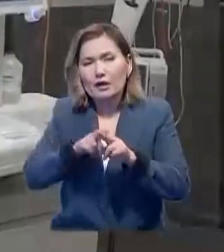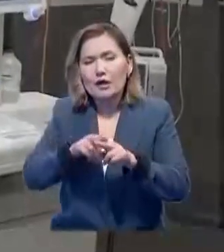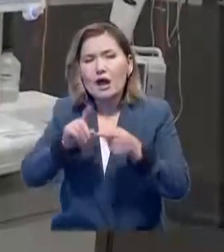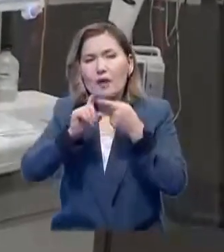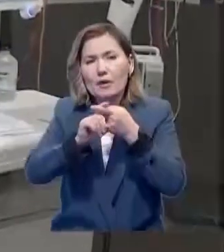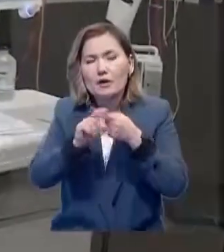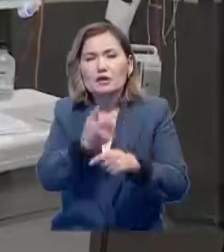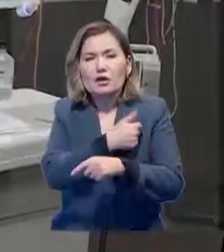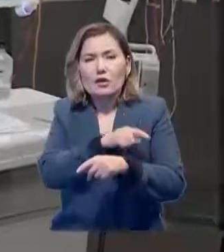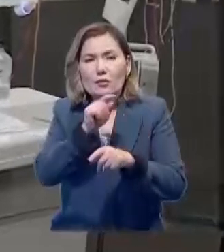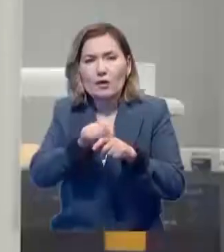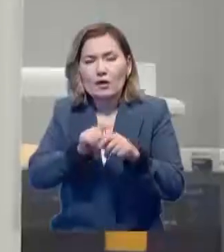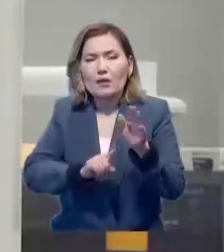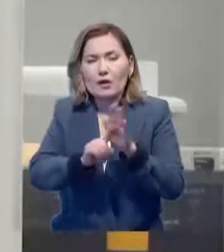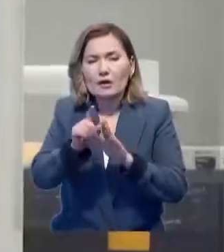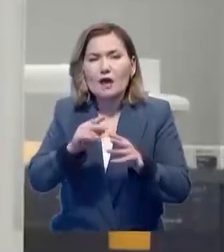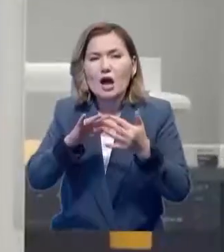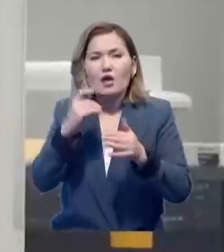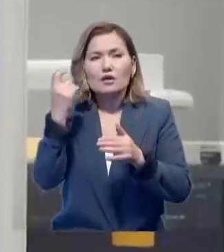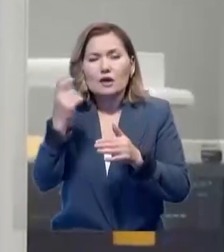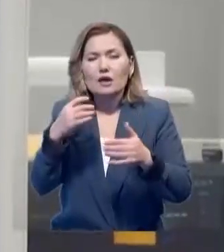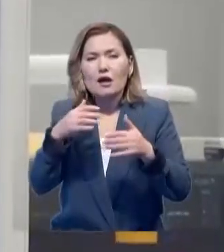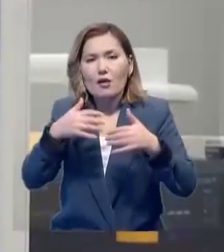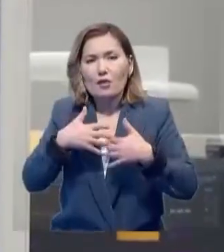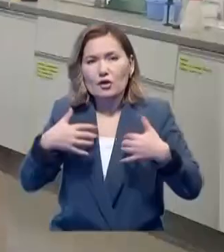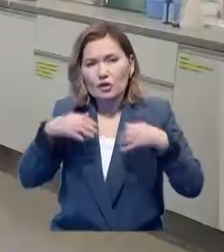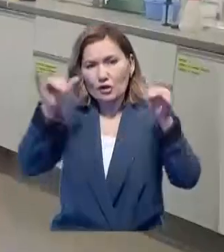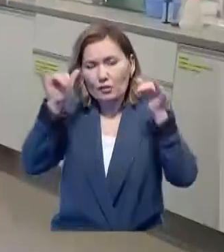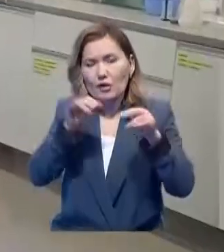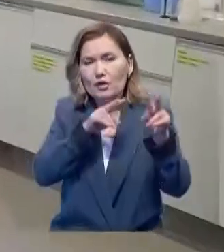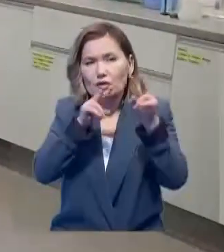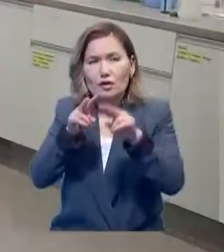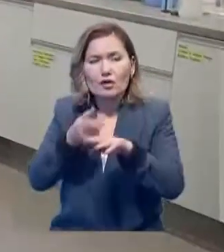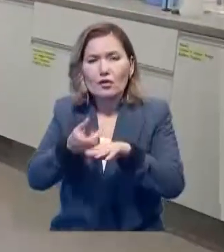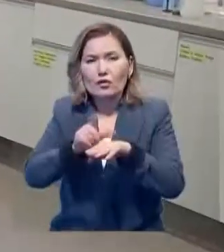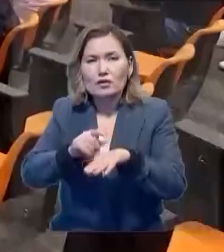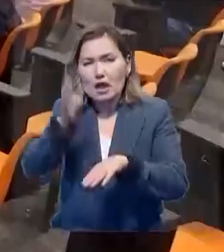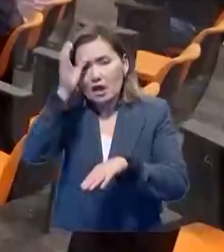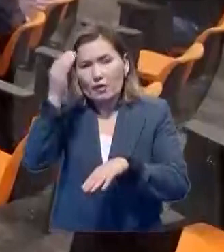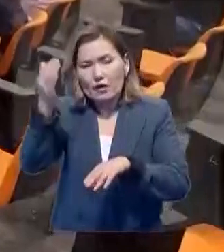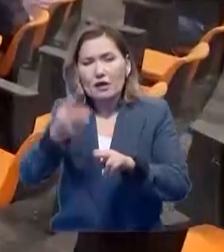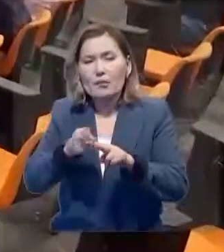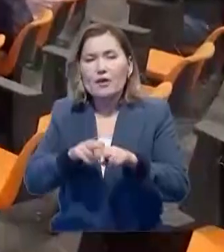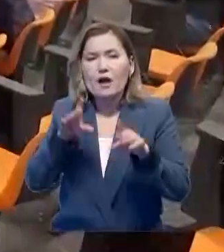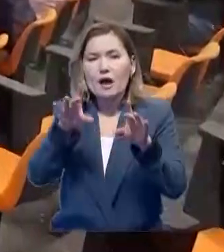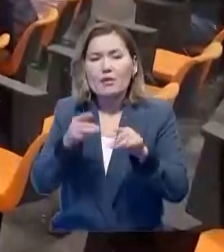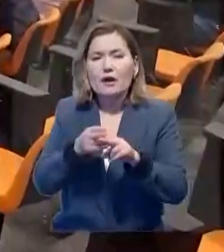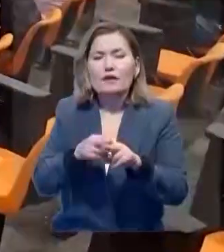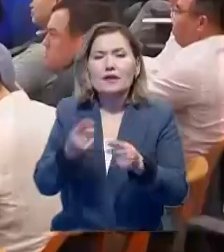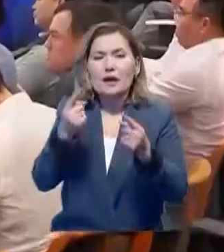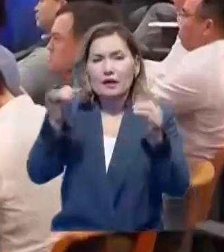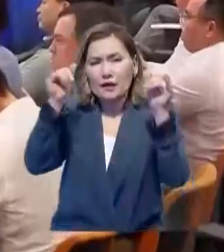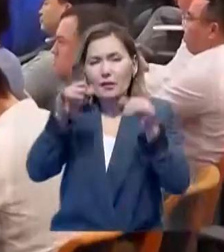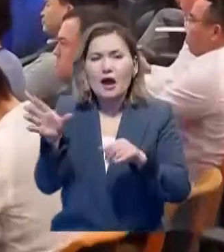мал дәрігерлігі. Себебі бұл елдің ауыл шаруашылық жануарларын бақылауда озық тәжірибесі бар. Мысалы, бүгінде Австралияның ірі қара